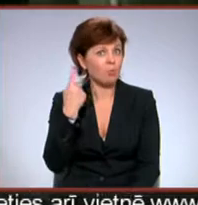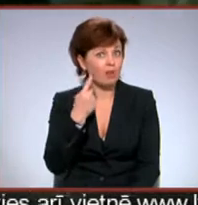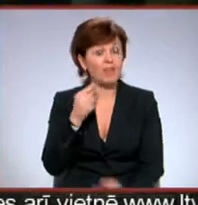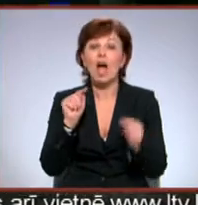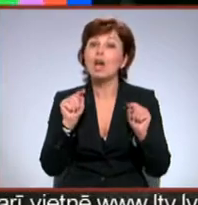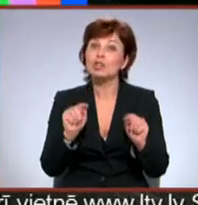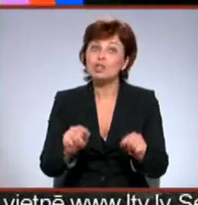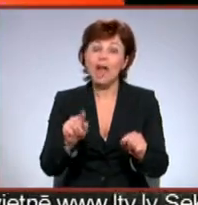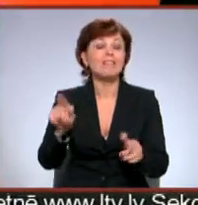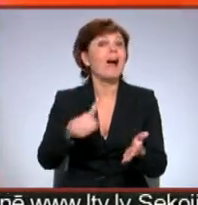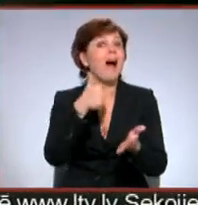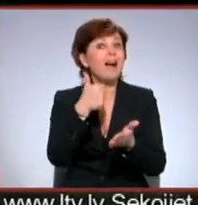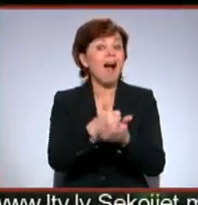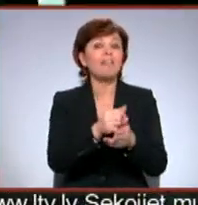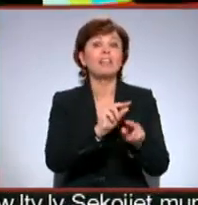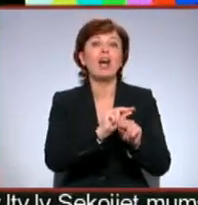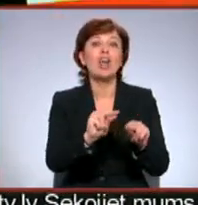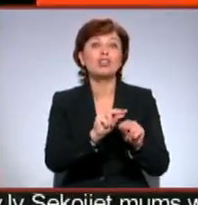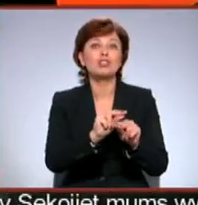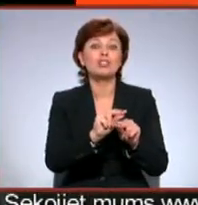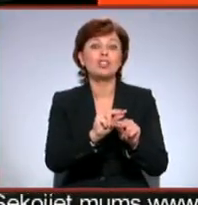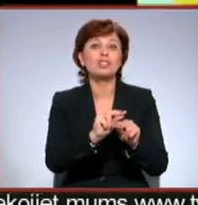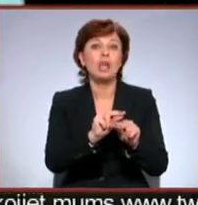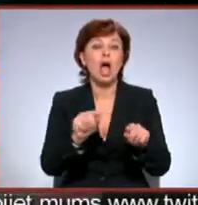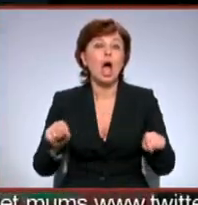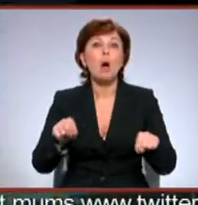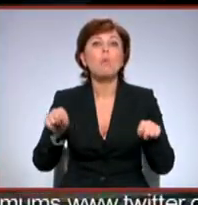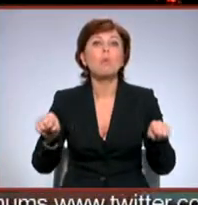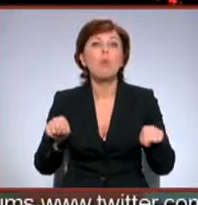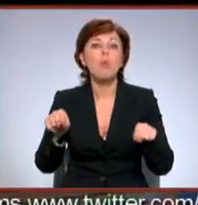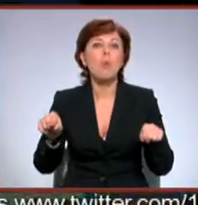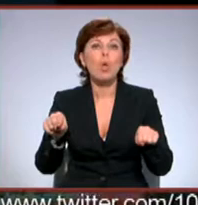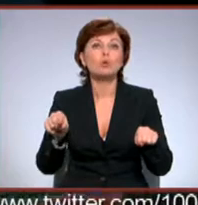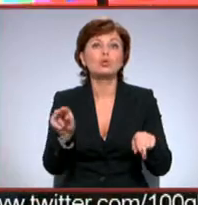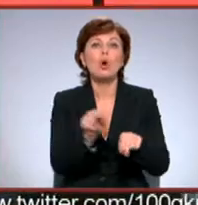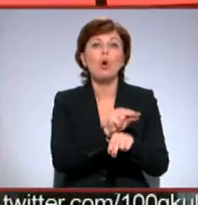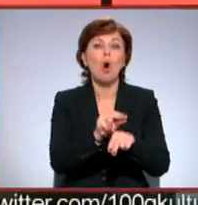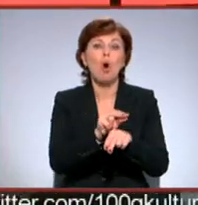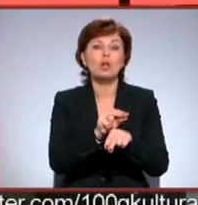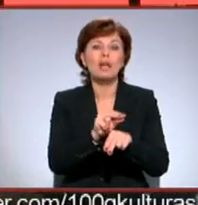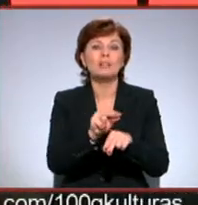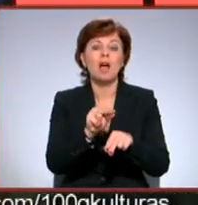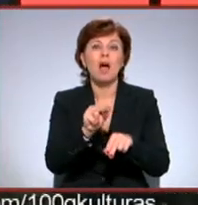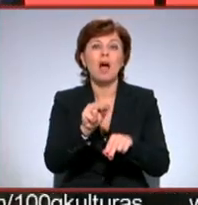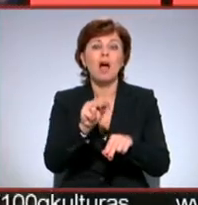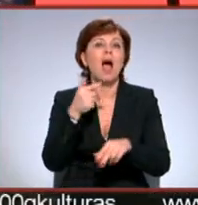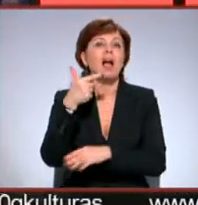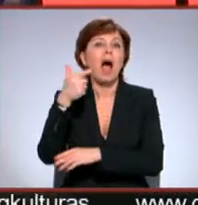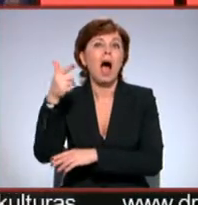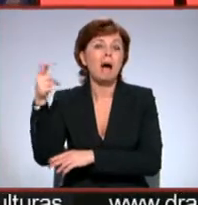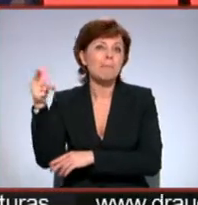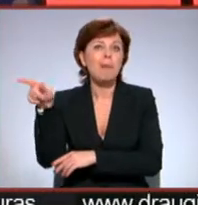Šeit ir redzam galvenā režijas pults, kur koriģē 9 kameru darbību. Šeit arī var